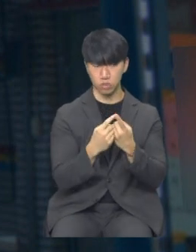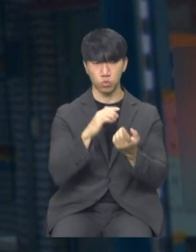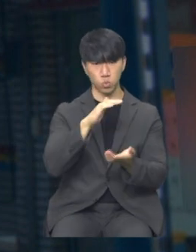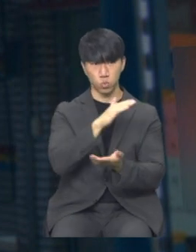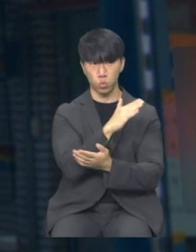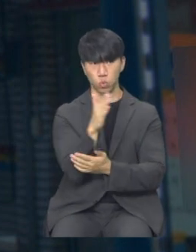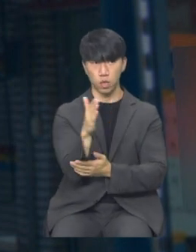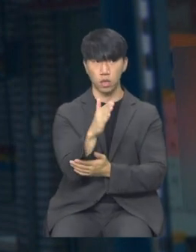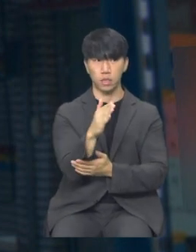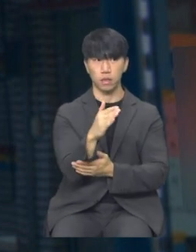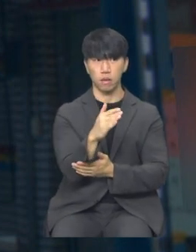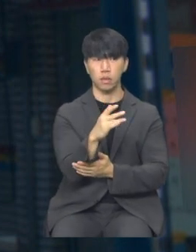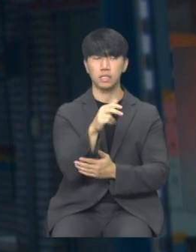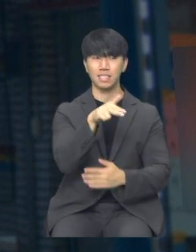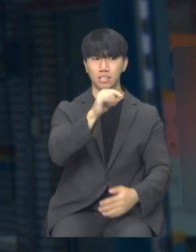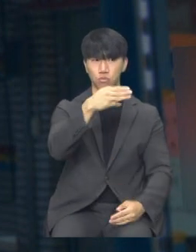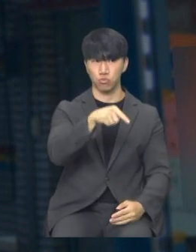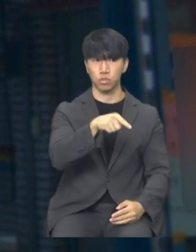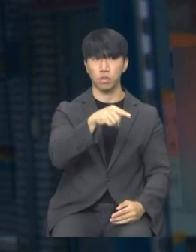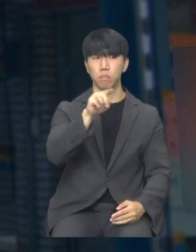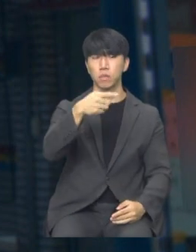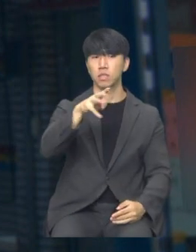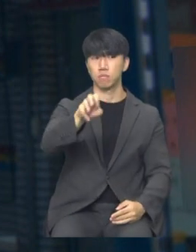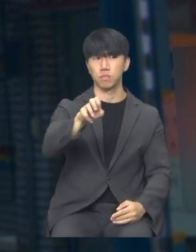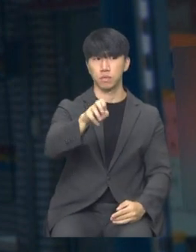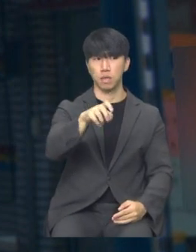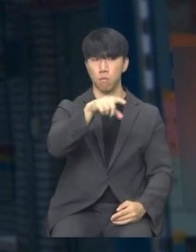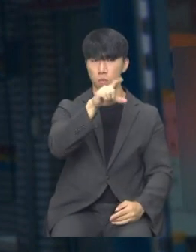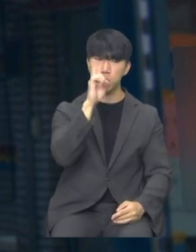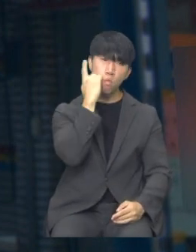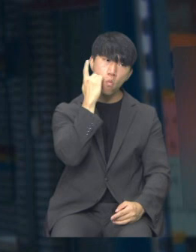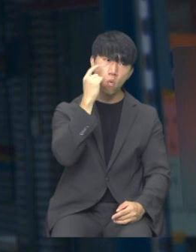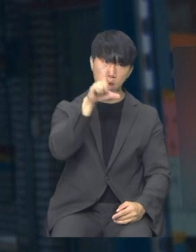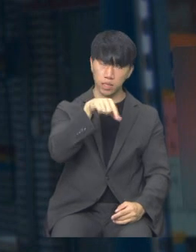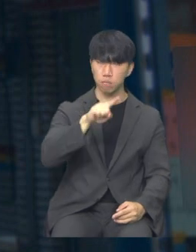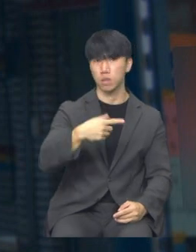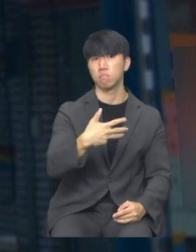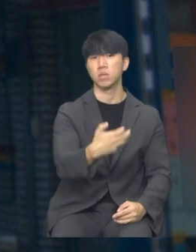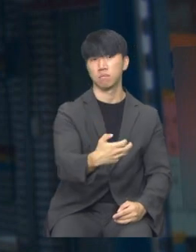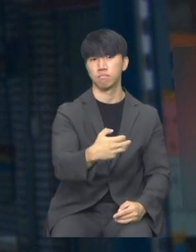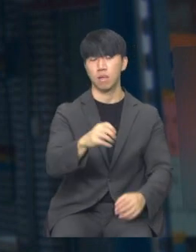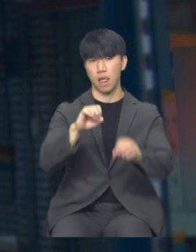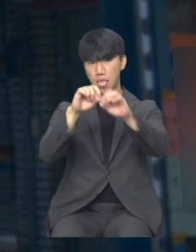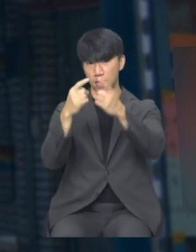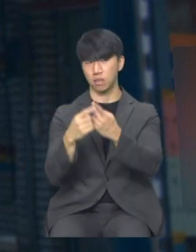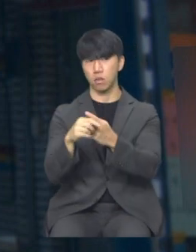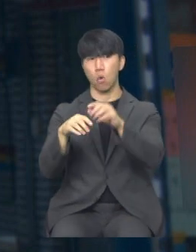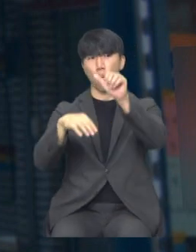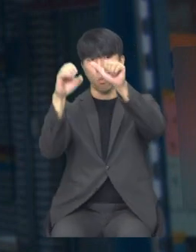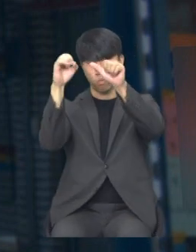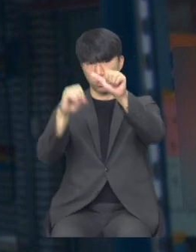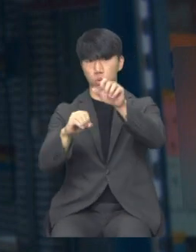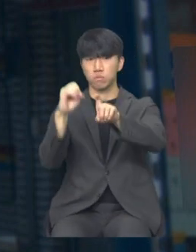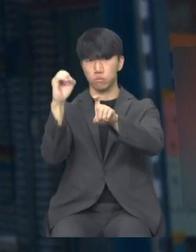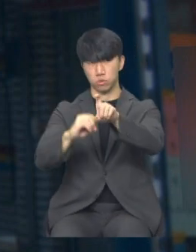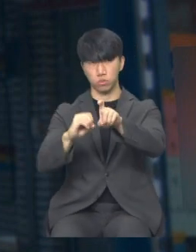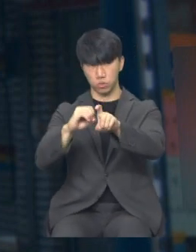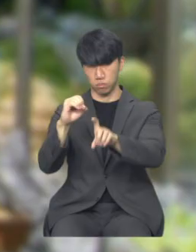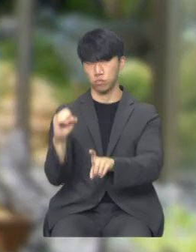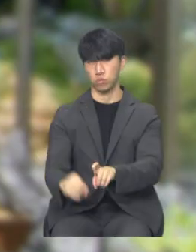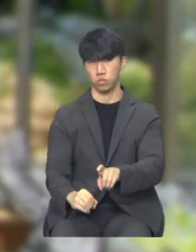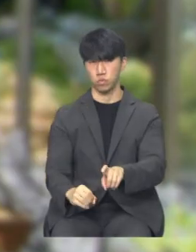지류형은 130만 원, 모바일과 카드형은 180만 원이며 할인율은 각각 5%,